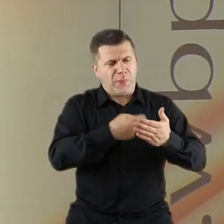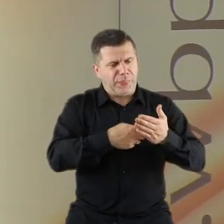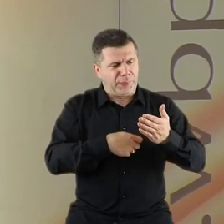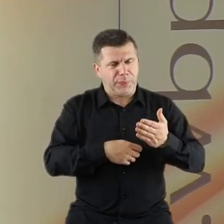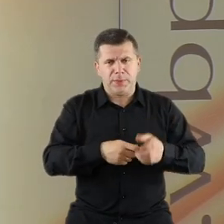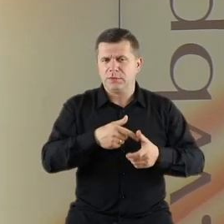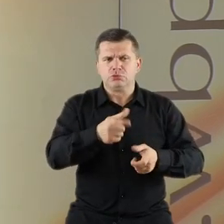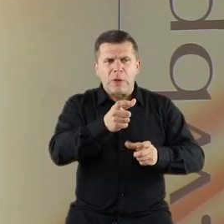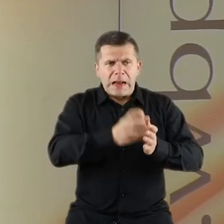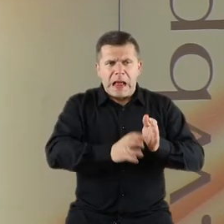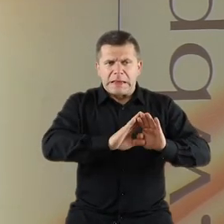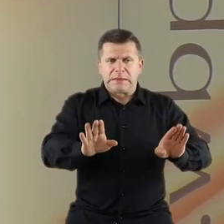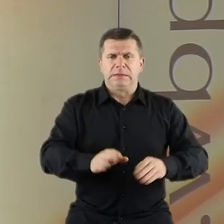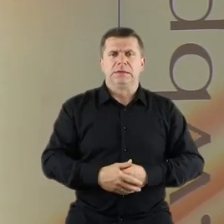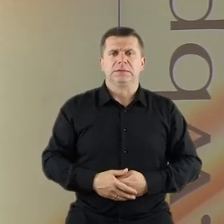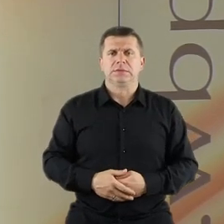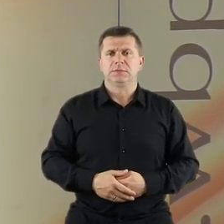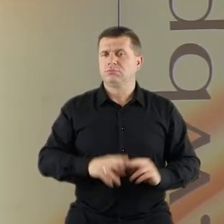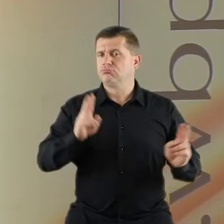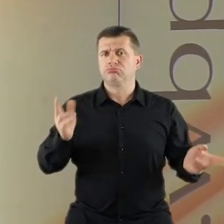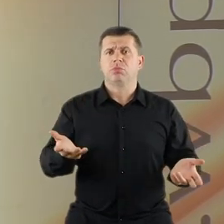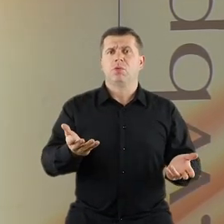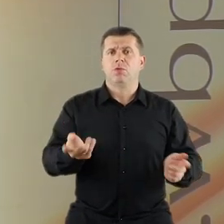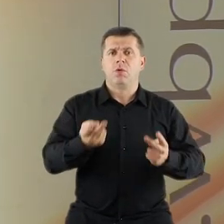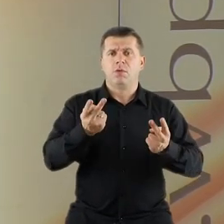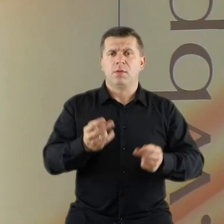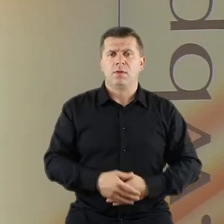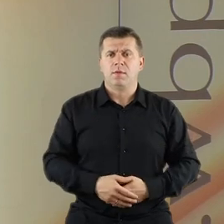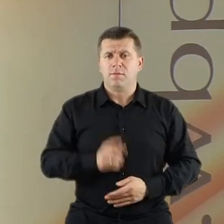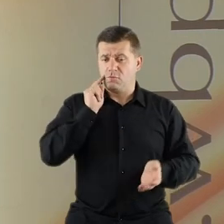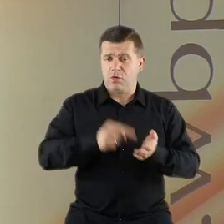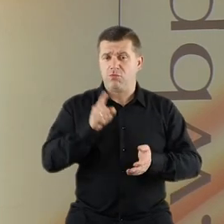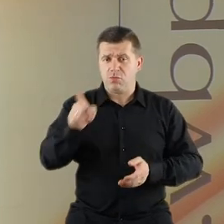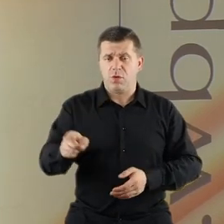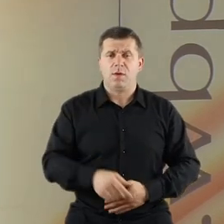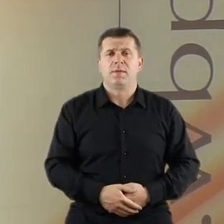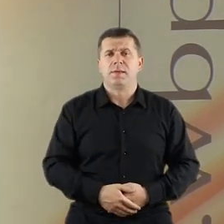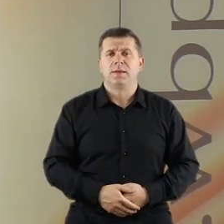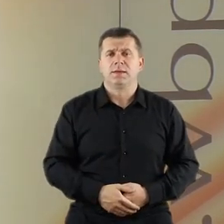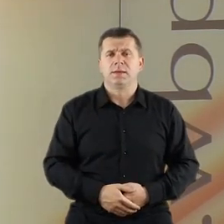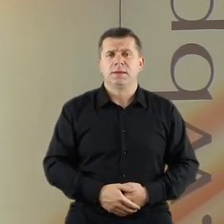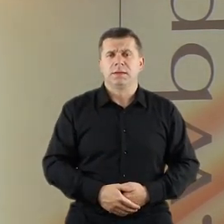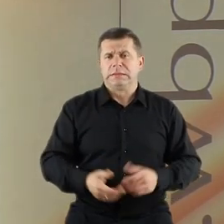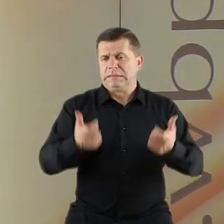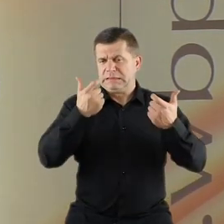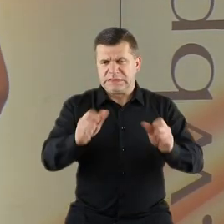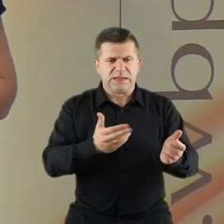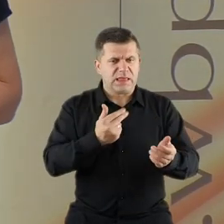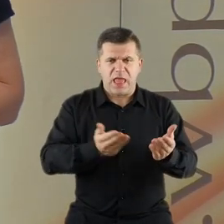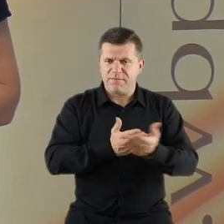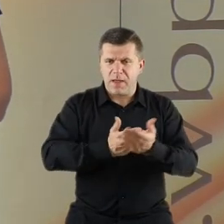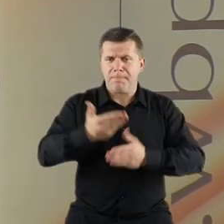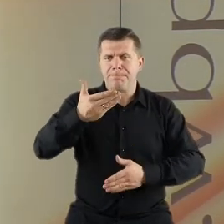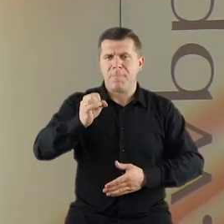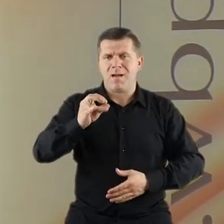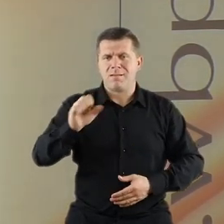co ty gadasz skąd się to wzięło właśnie stąd że niby nie Wierzymy w